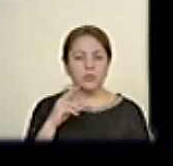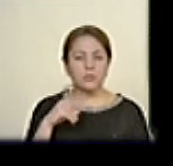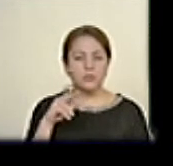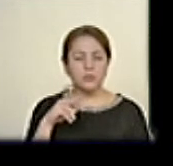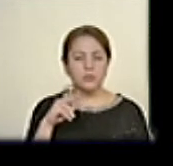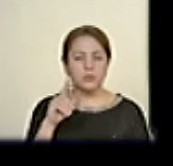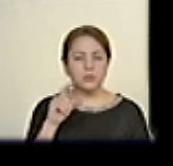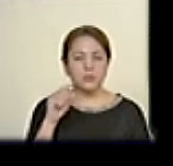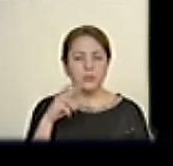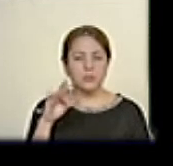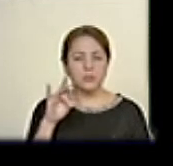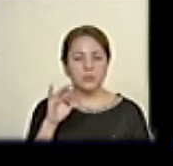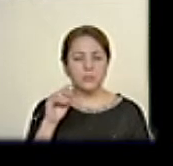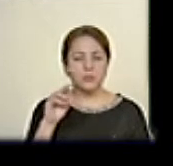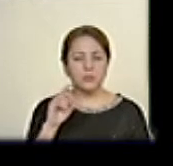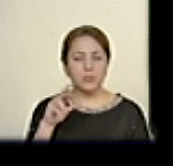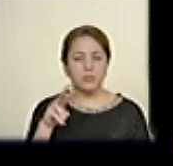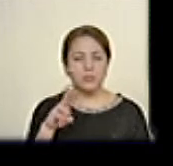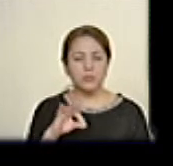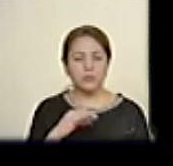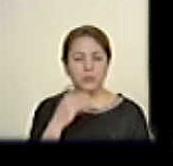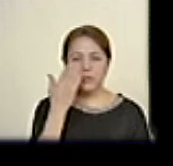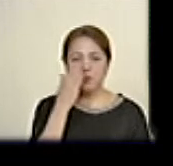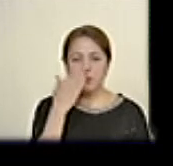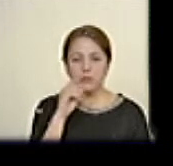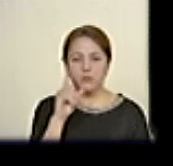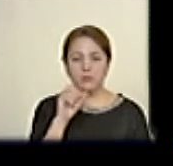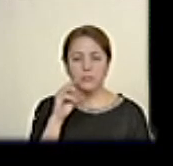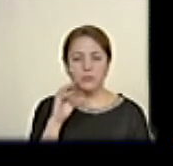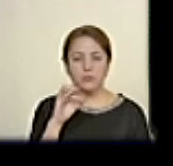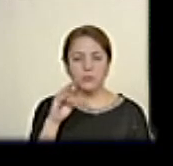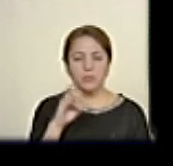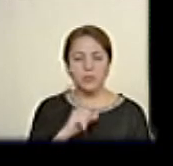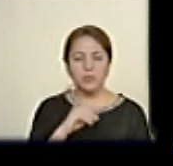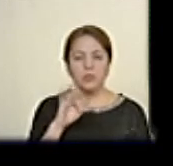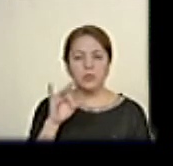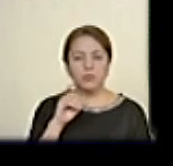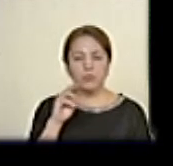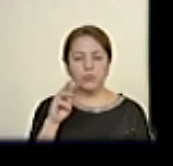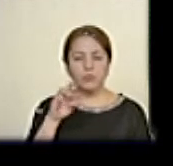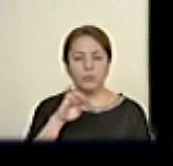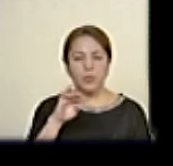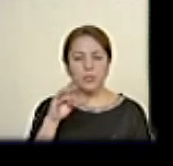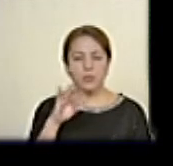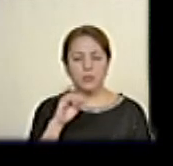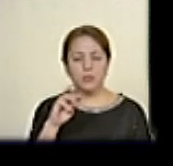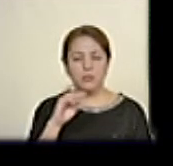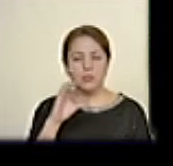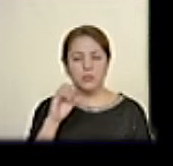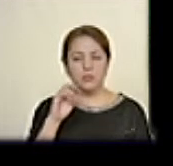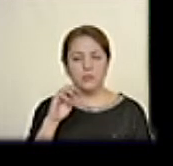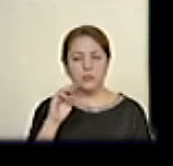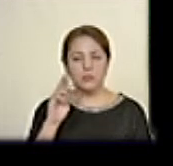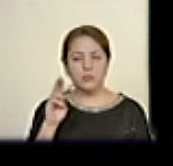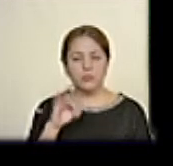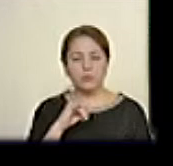«Задрожало зеркало Затона», «Румянит сетку небосклона». У вас тоже так же,